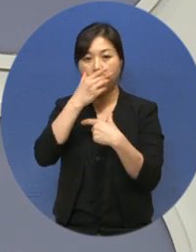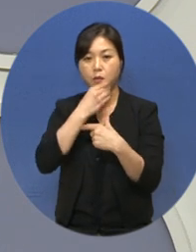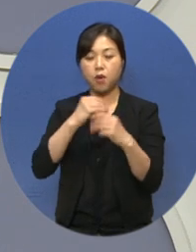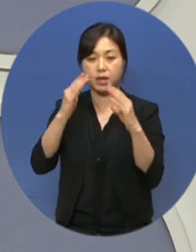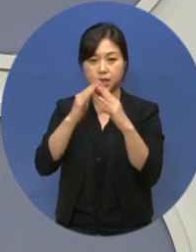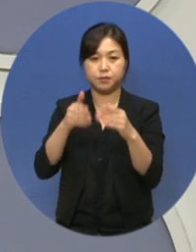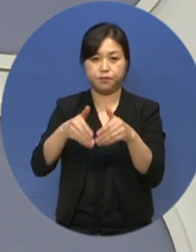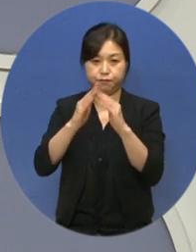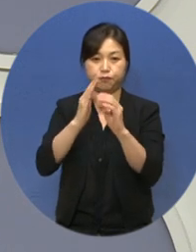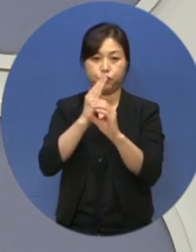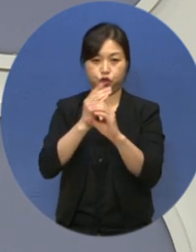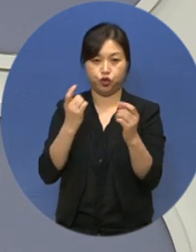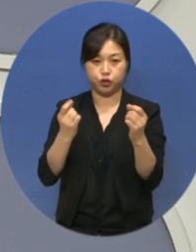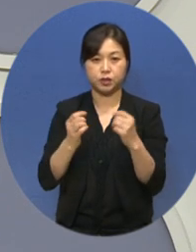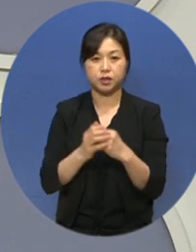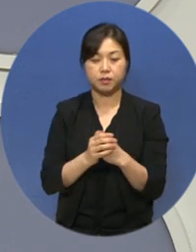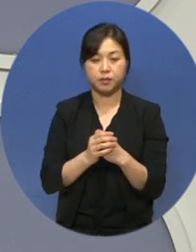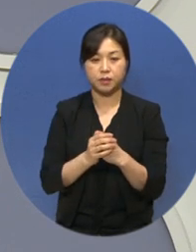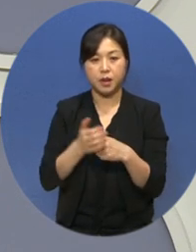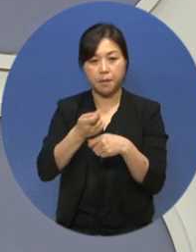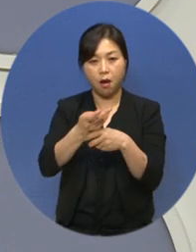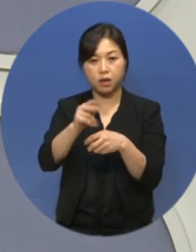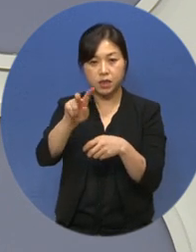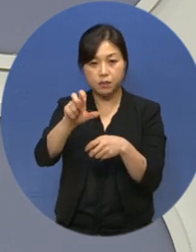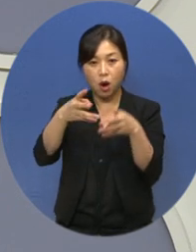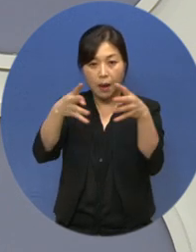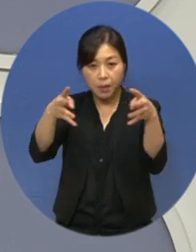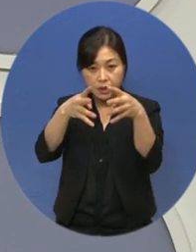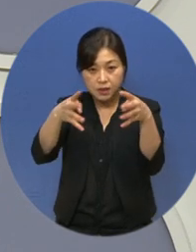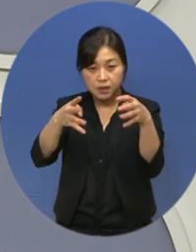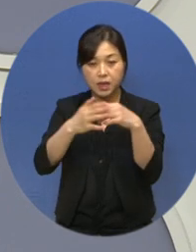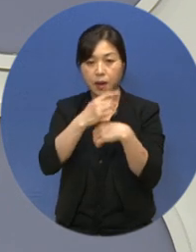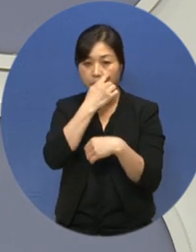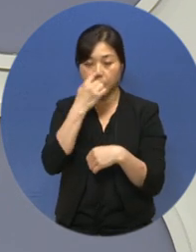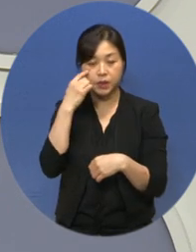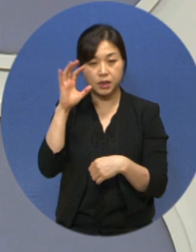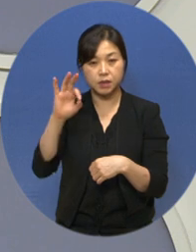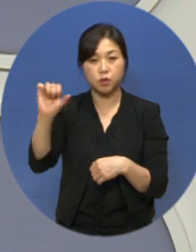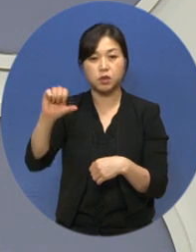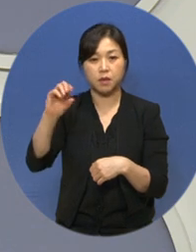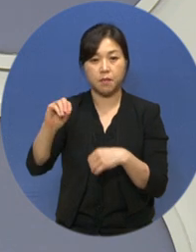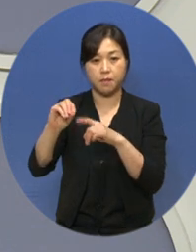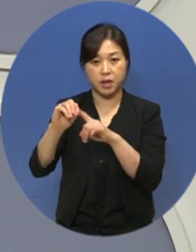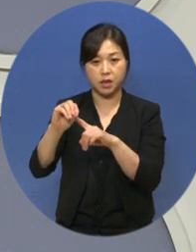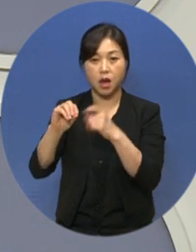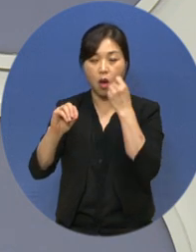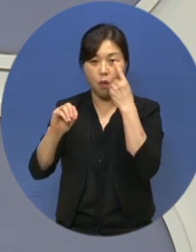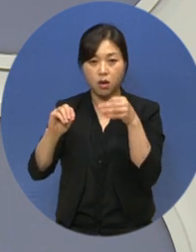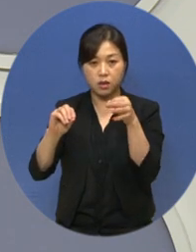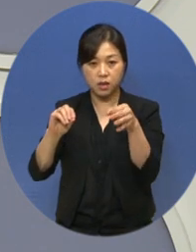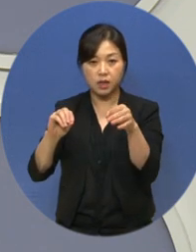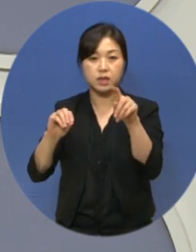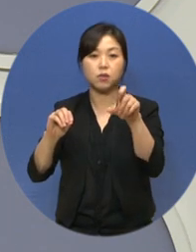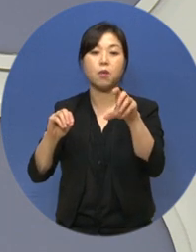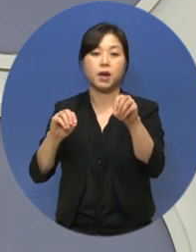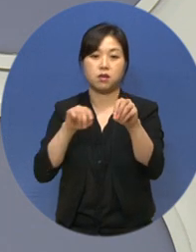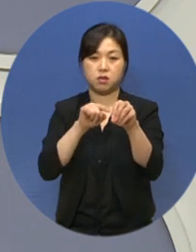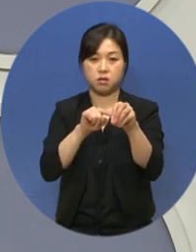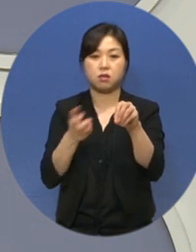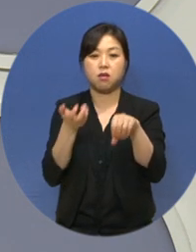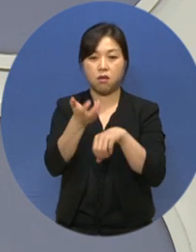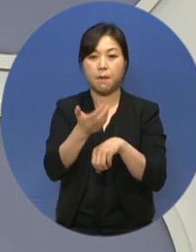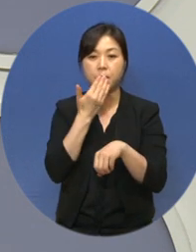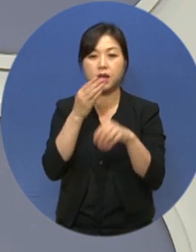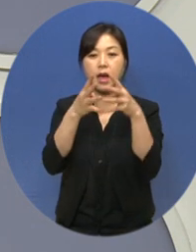이게 아 예 25평 의 아파트의 보증금 5000만원 월세 15만원 입장에서는 약